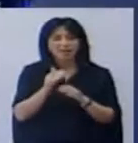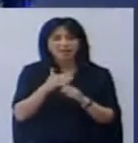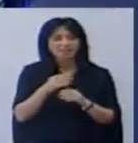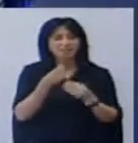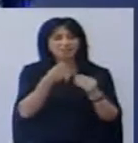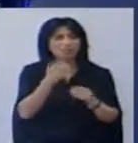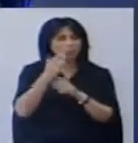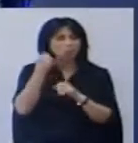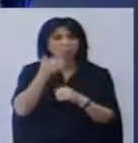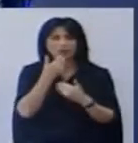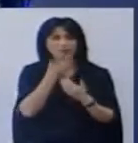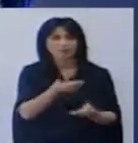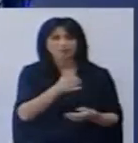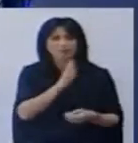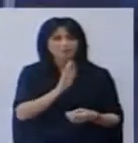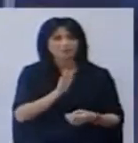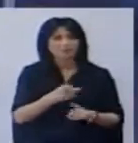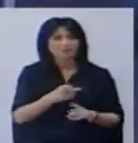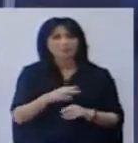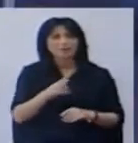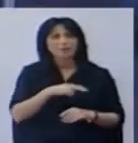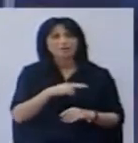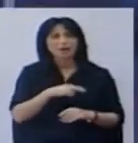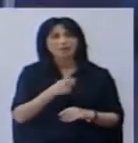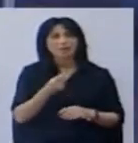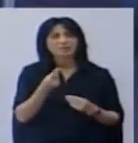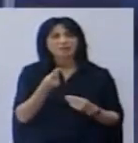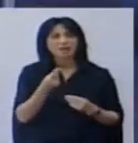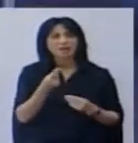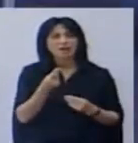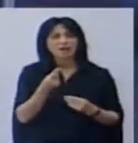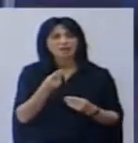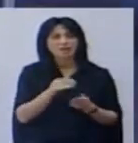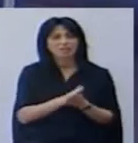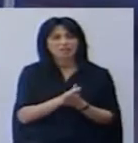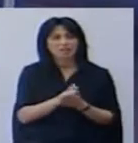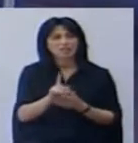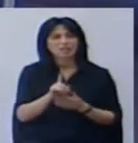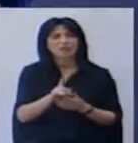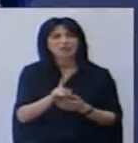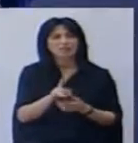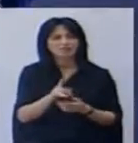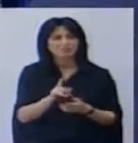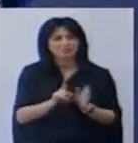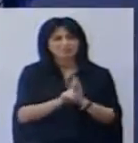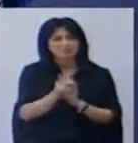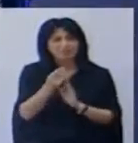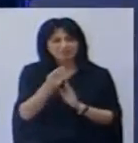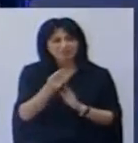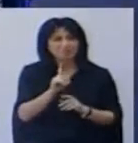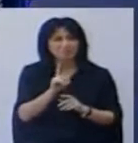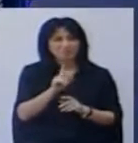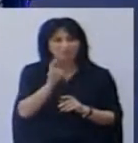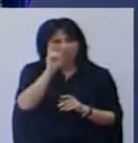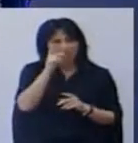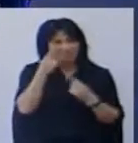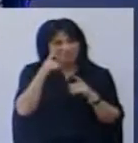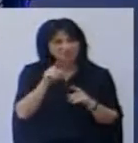ნატო ლაბარაკობდა წეღან რომ პარლამენტზე ამდენი თანხა დაიხარჯა. რა იქნებოდა რომ თანხები სახელმწიფო